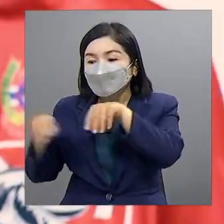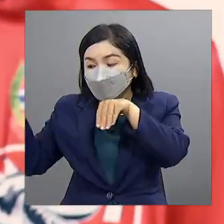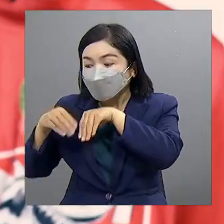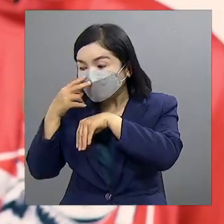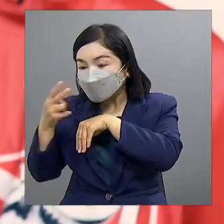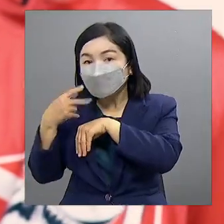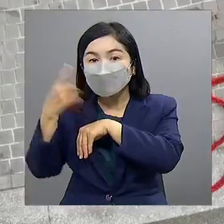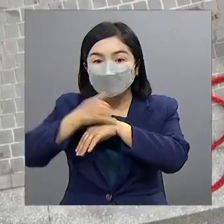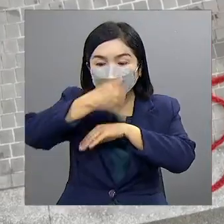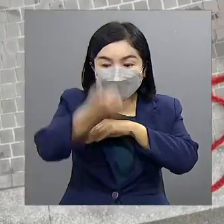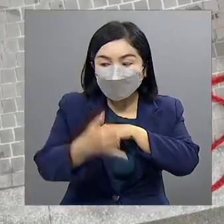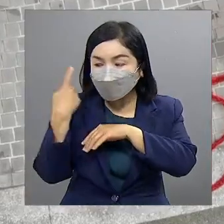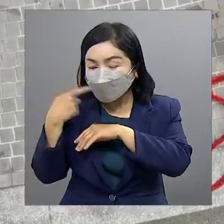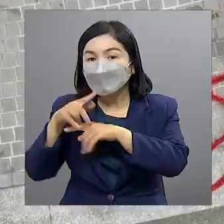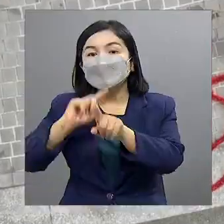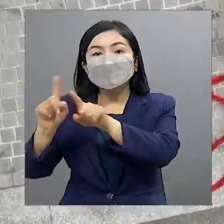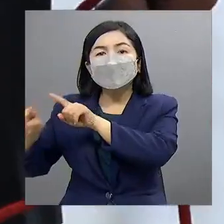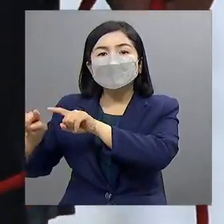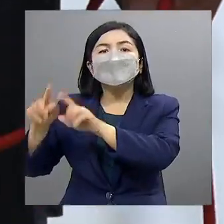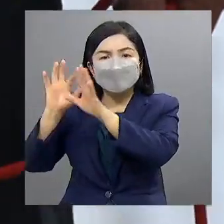างคือข้อมูลสำคัญที่สุด